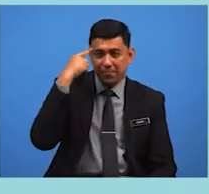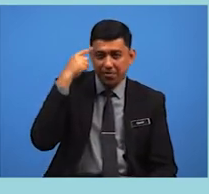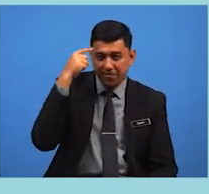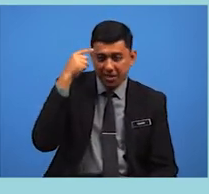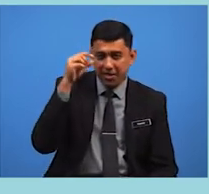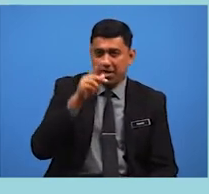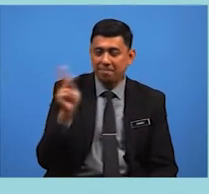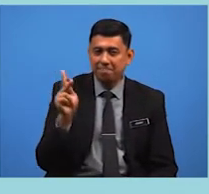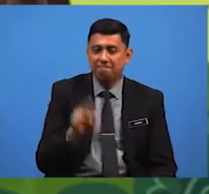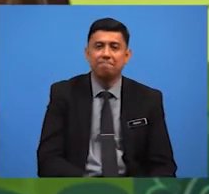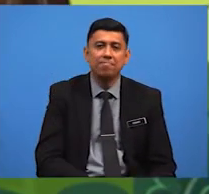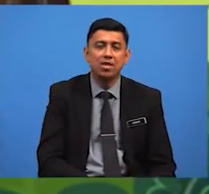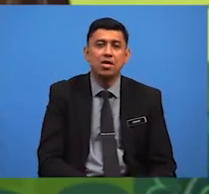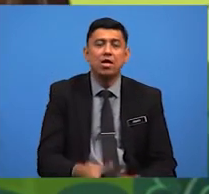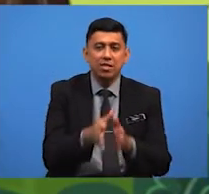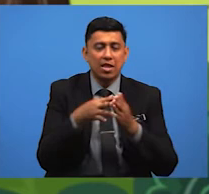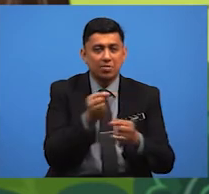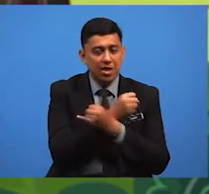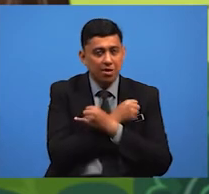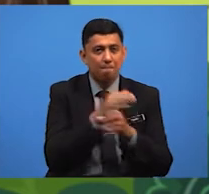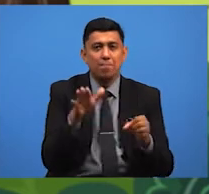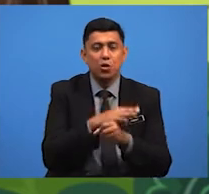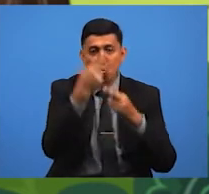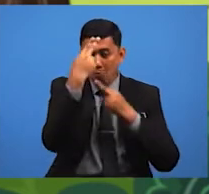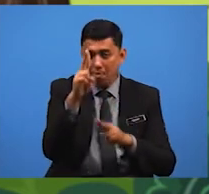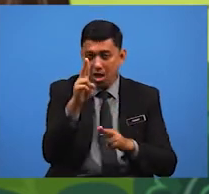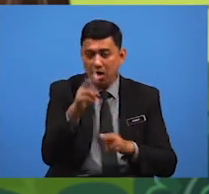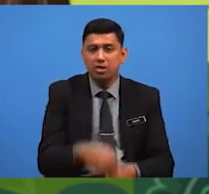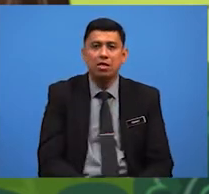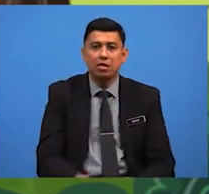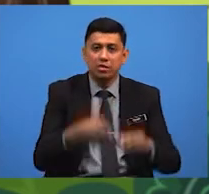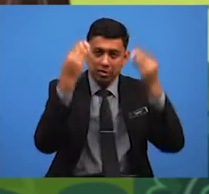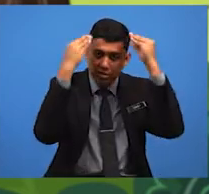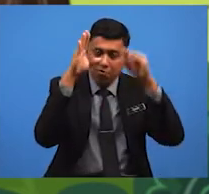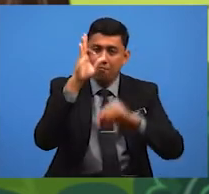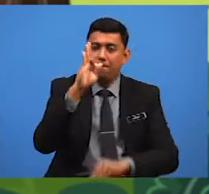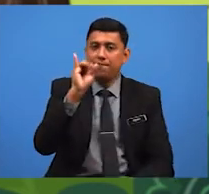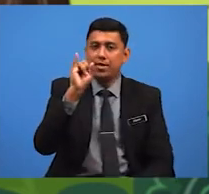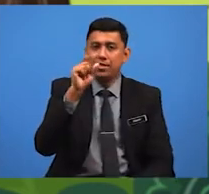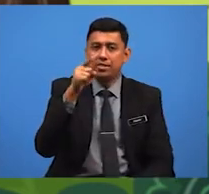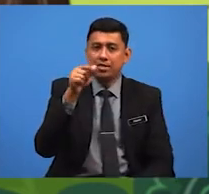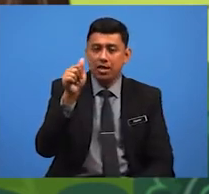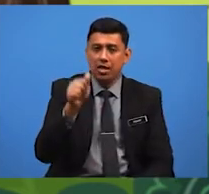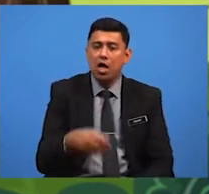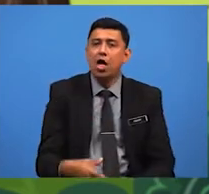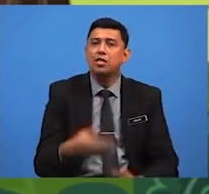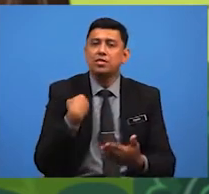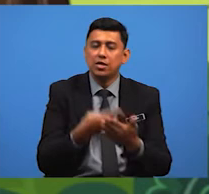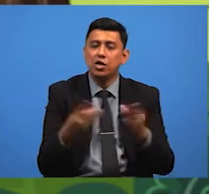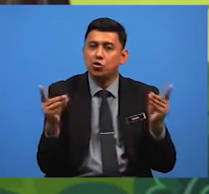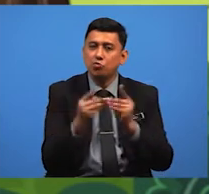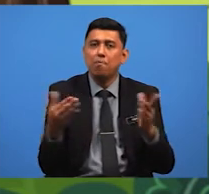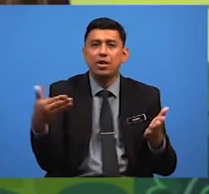Renung-renungkan. Salam sayang penuh hormat daripada saya, Cikgu Fiza. Sehingga berjumpa lagi.